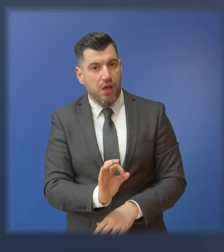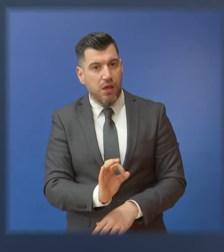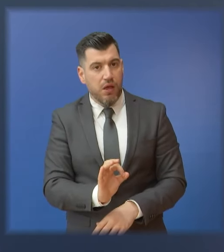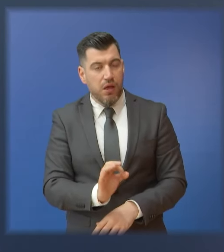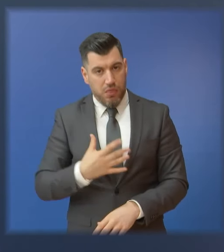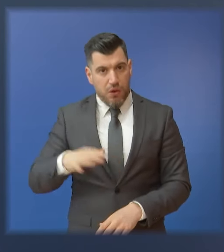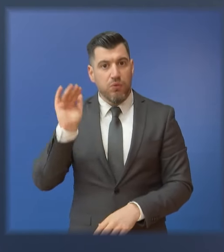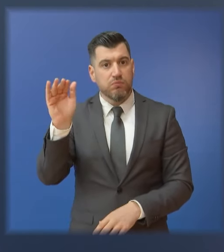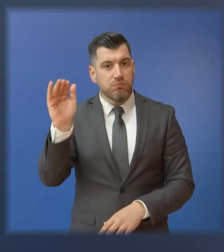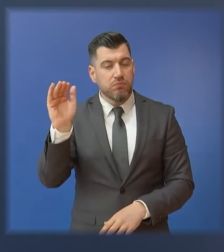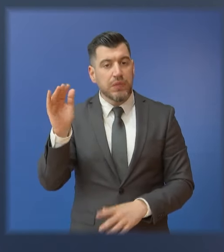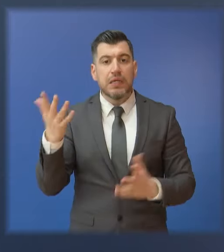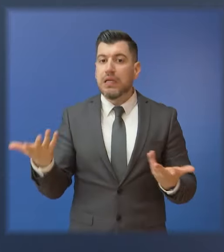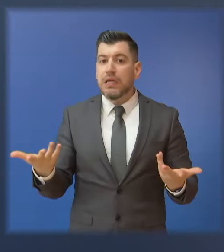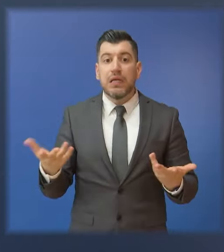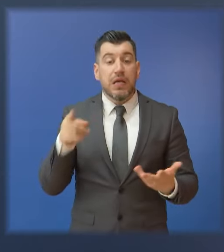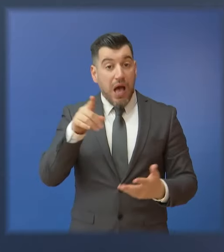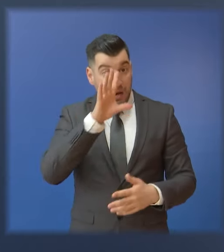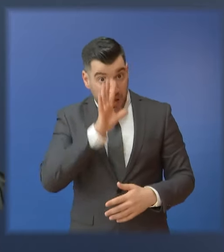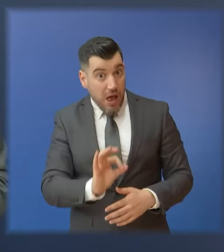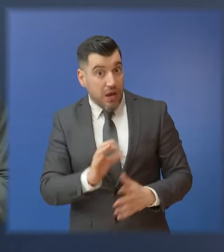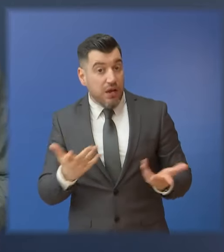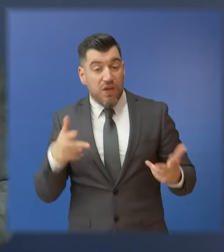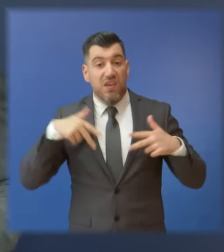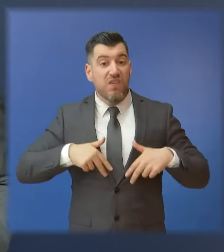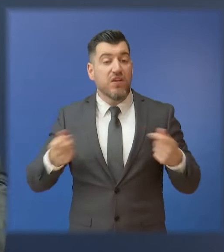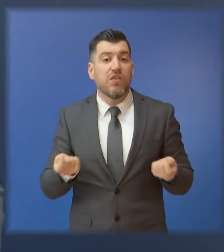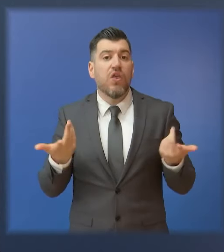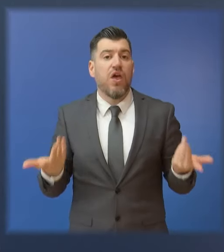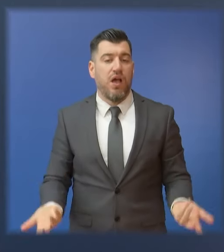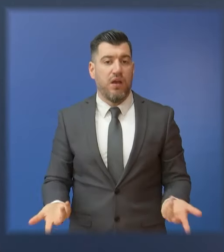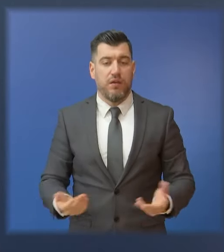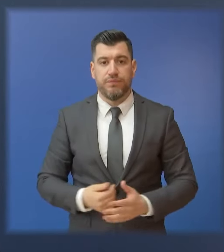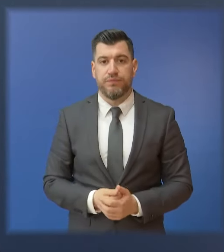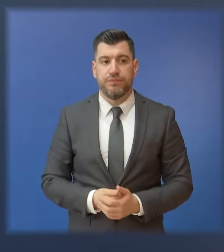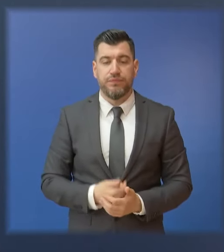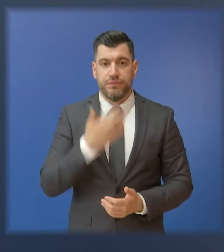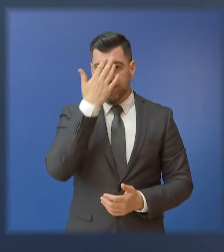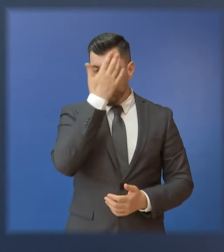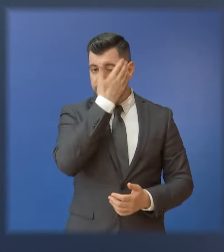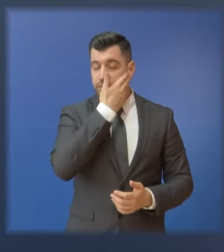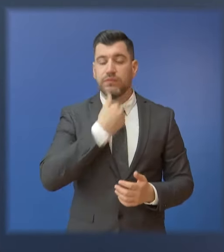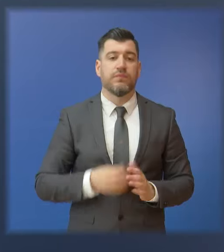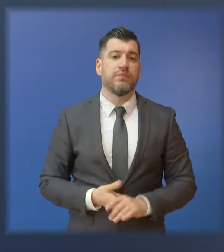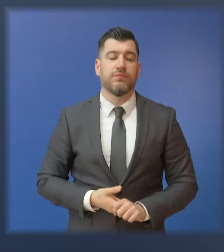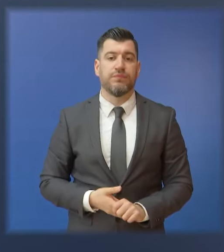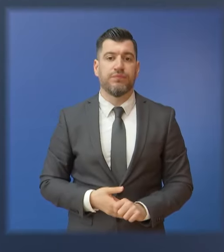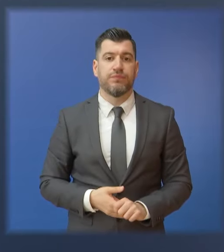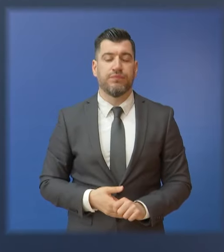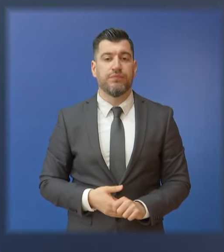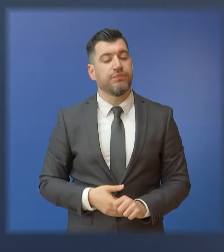ισχύει προτίθεται να κάνει κάτι κυβέρνηση ευχαριστώ να δούμε λίγο με πραγματικούς αριθμούς τι συμβαίνει με το